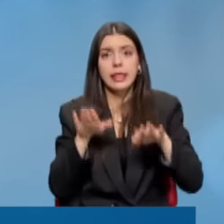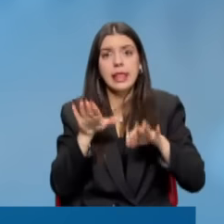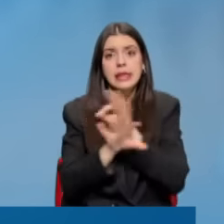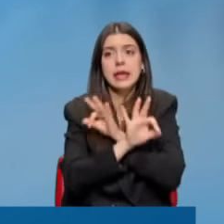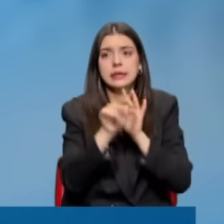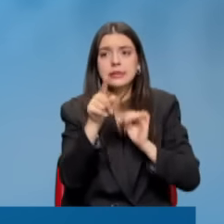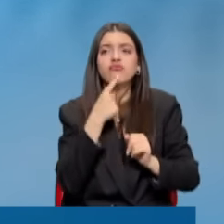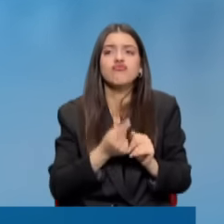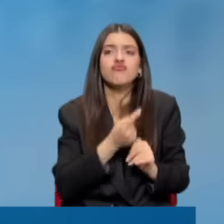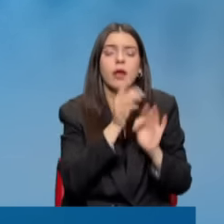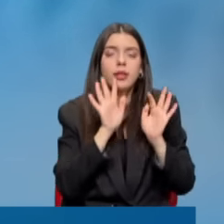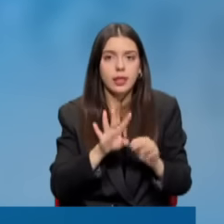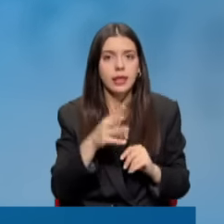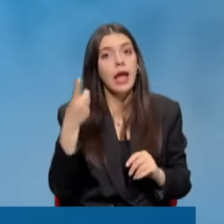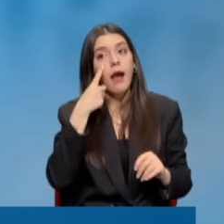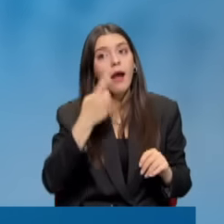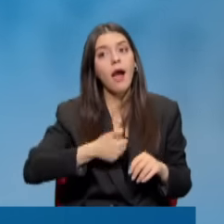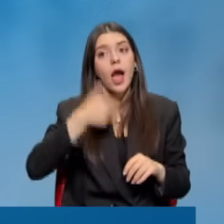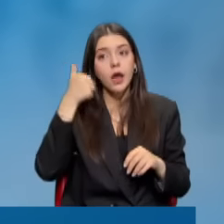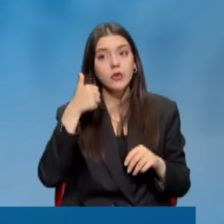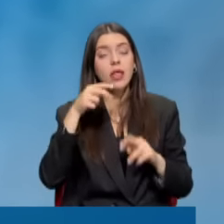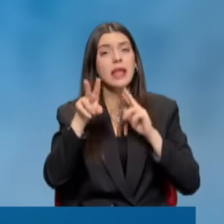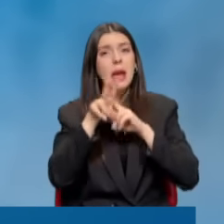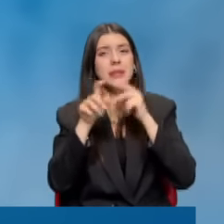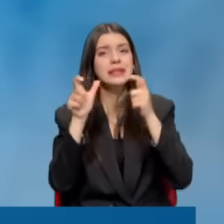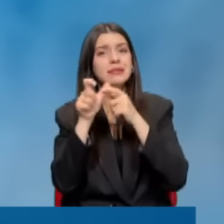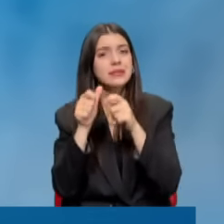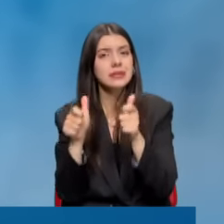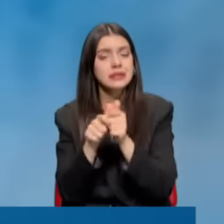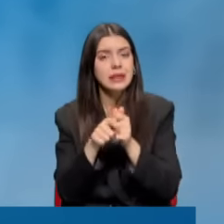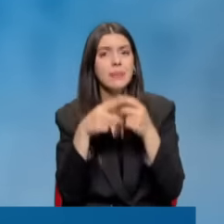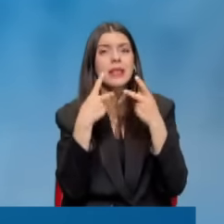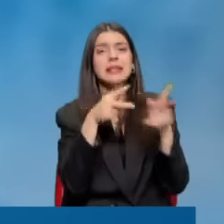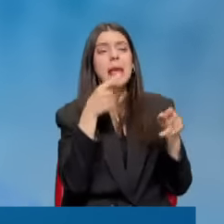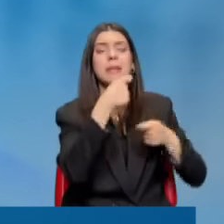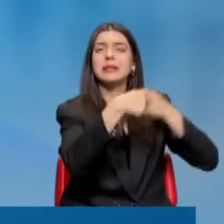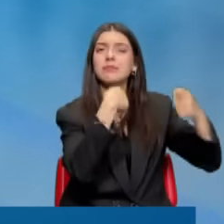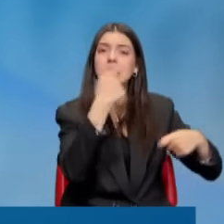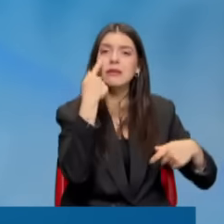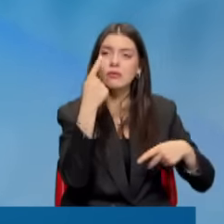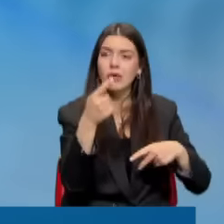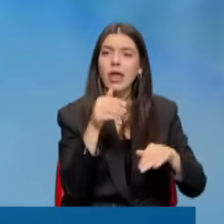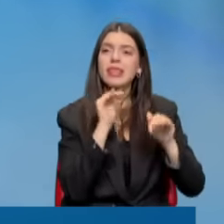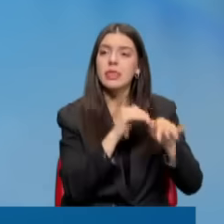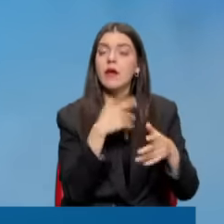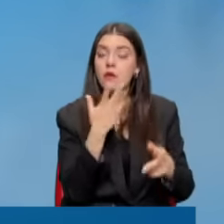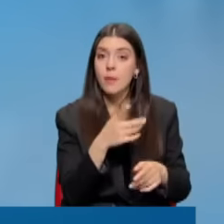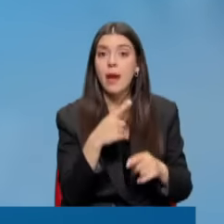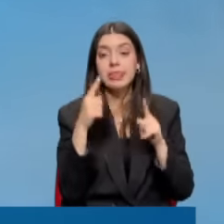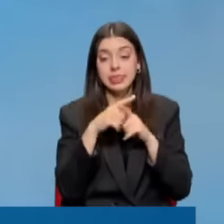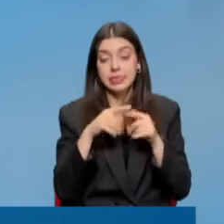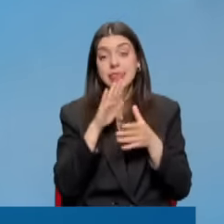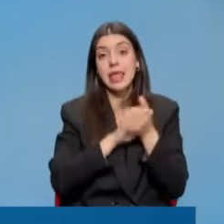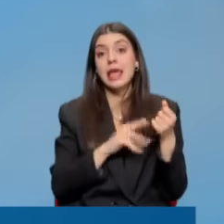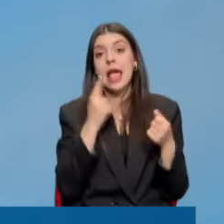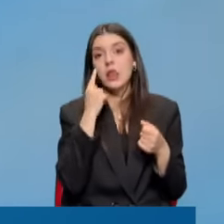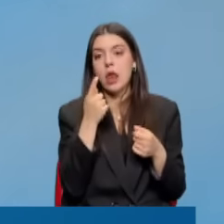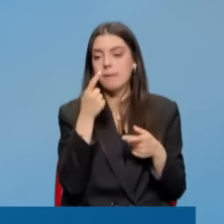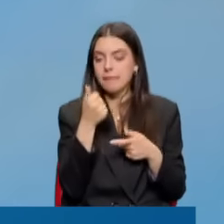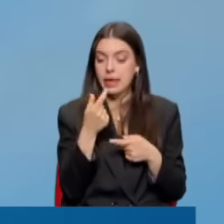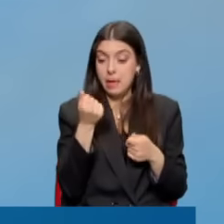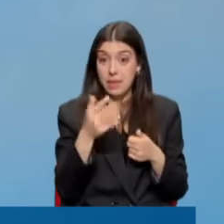Cumhurbaşkanı Erdoğan kapitalist sistem serbest Piyasayı teşvik ediyor gibi görünse de tekelleşmeyi paradan para kazanmayı